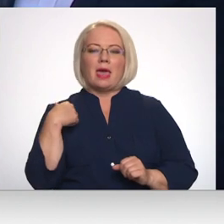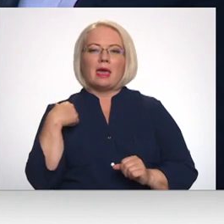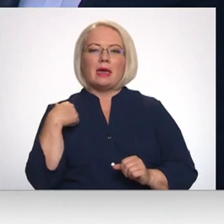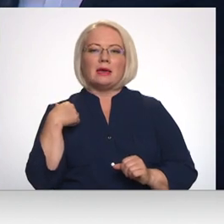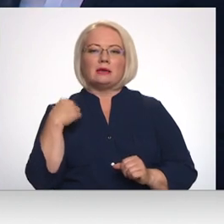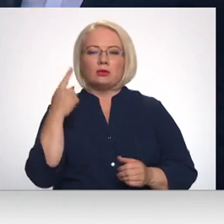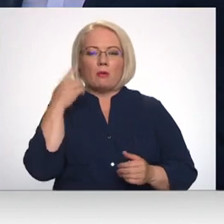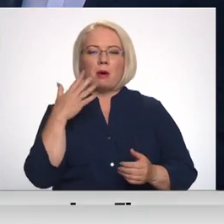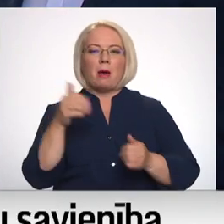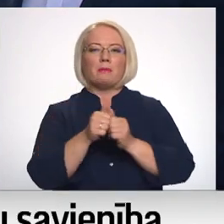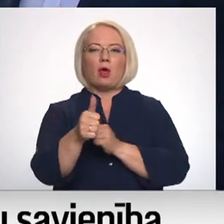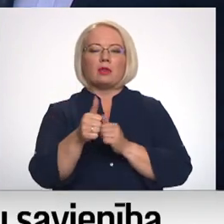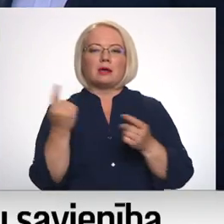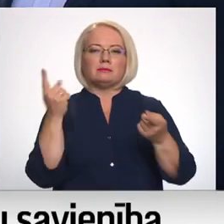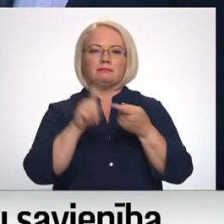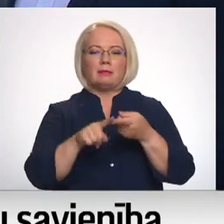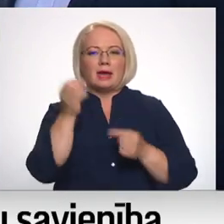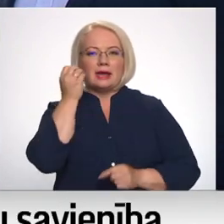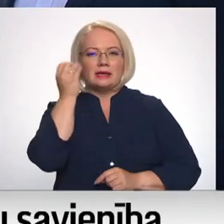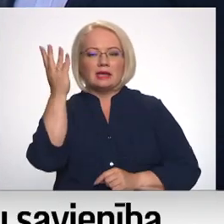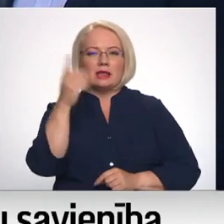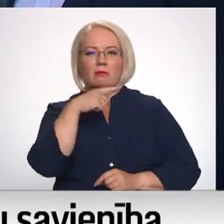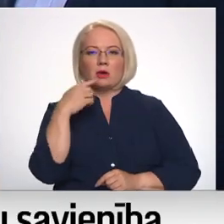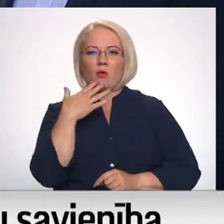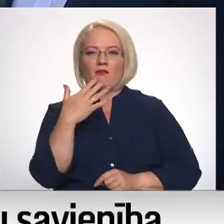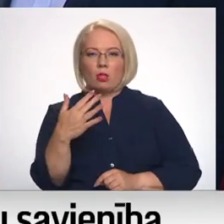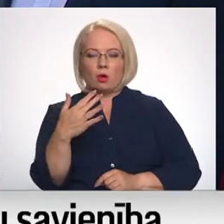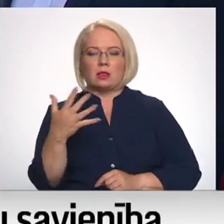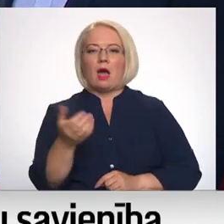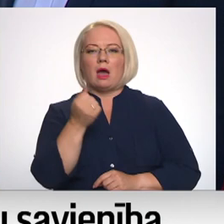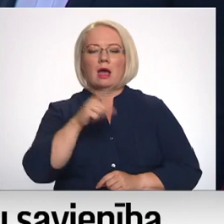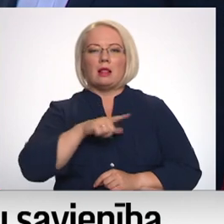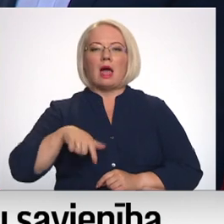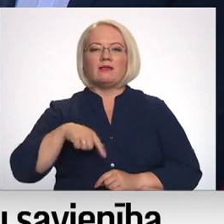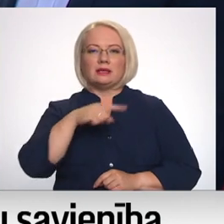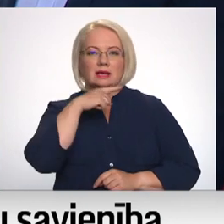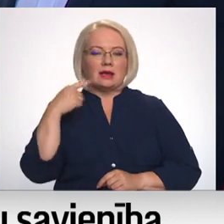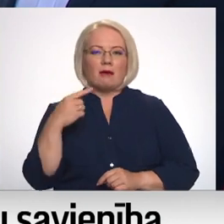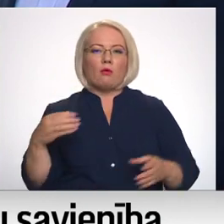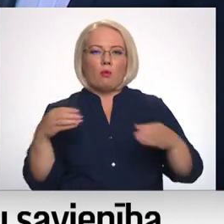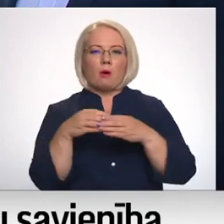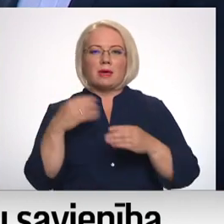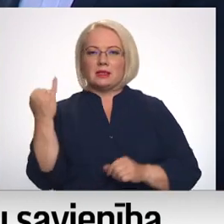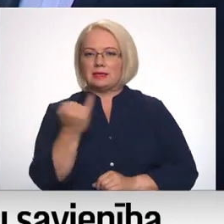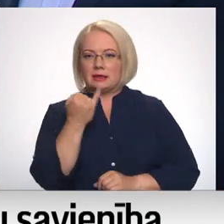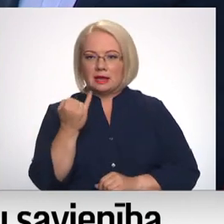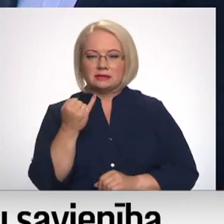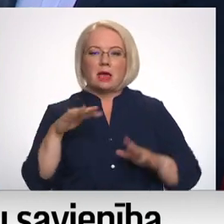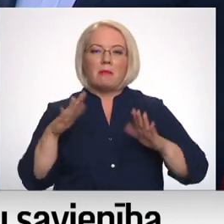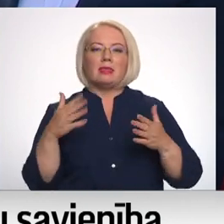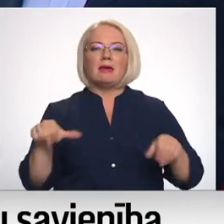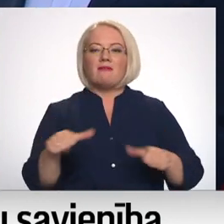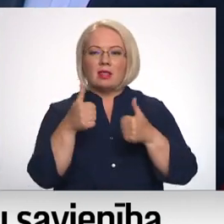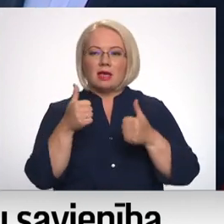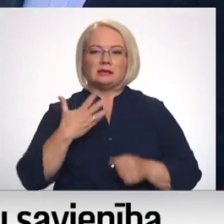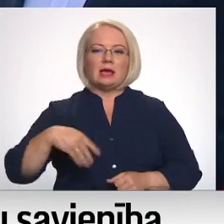ar izglītību krievu valodā, ar Latvijas-Krievu kopienas interesēm. Bet vienlaicīgi